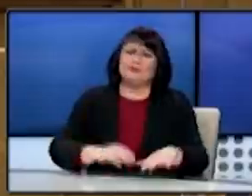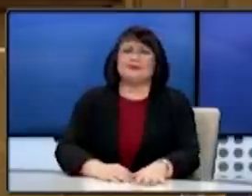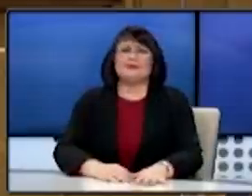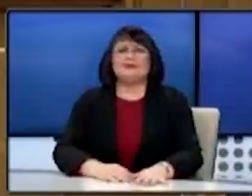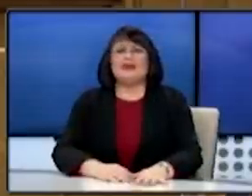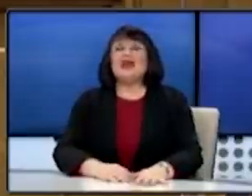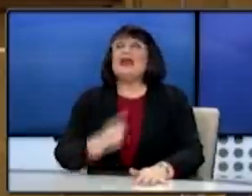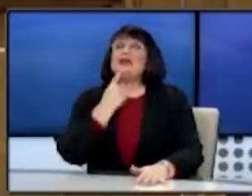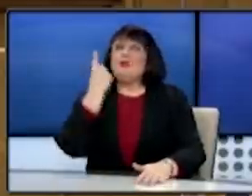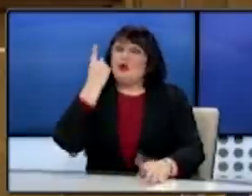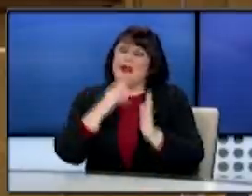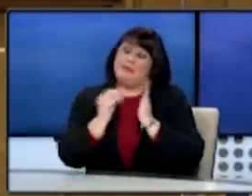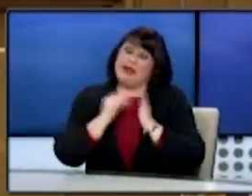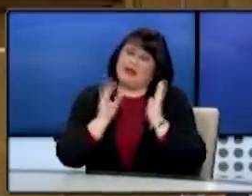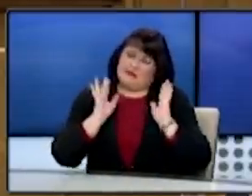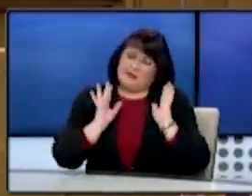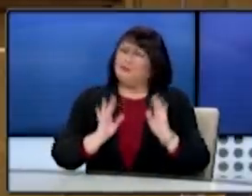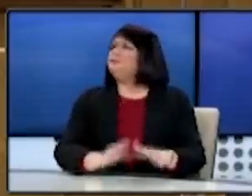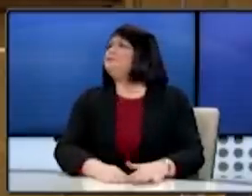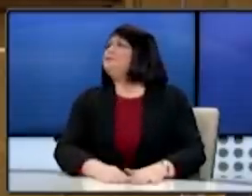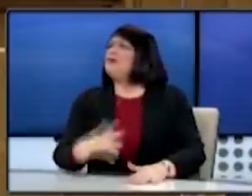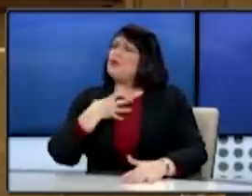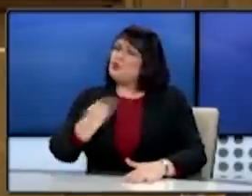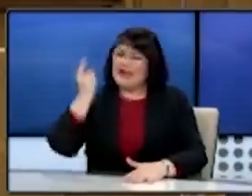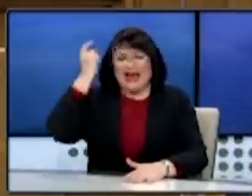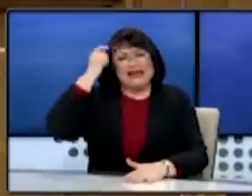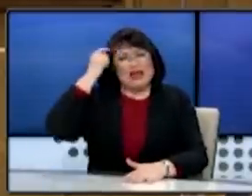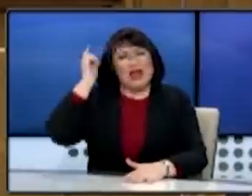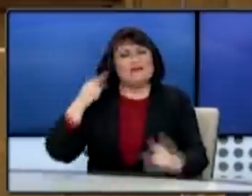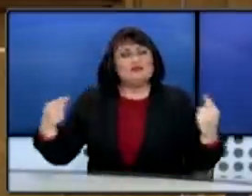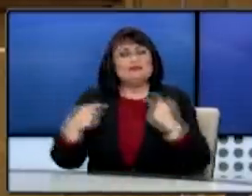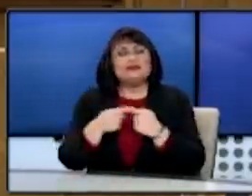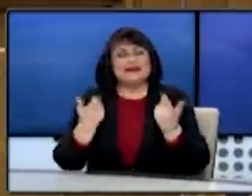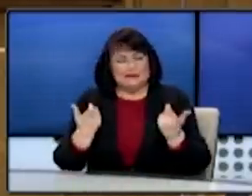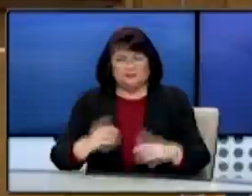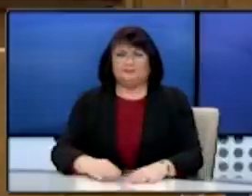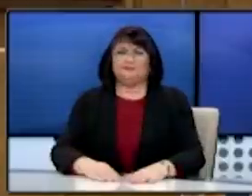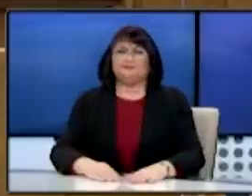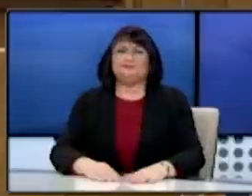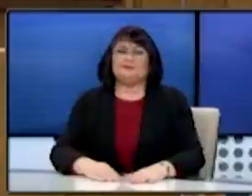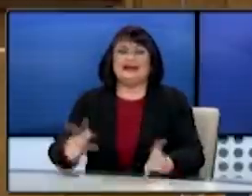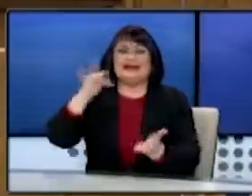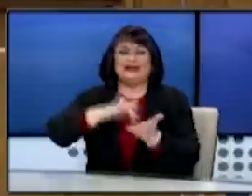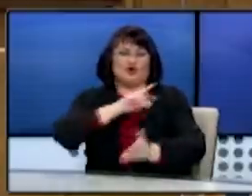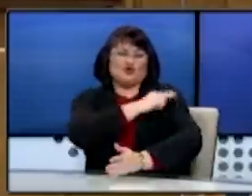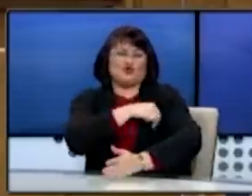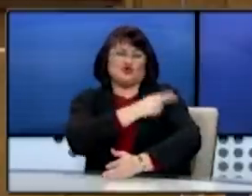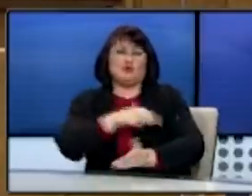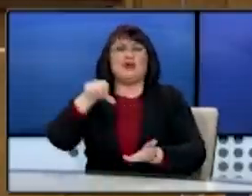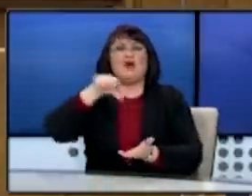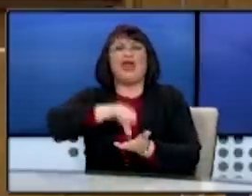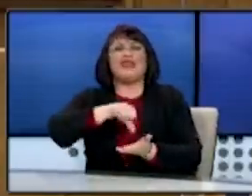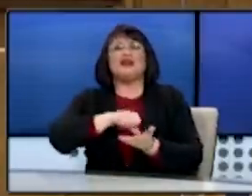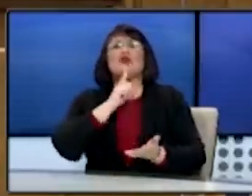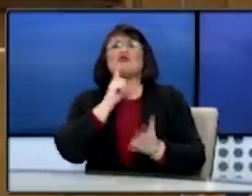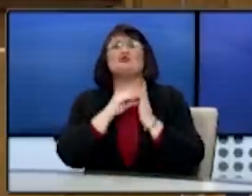δώσω με ένα χαρακτηριστικό παράδειγμα για να γίνει πιο κατανοητή η αντίθεση. Σε ένα από τα πιο κεντρικά νοσοκομεία της Αθήνας,